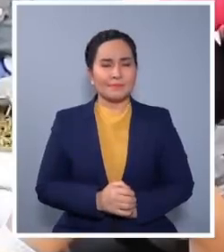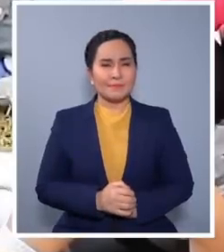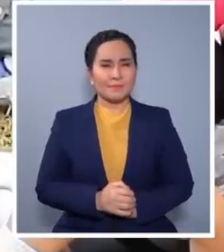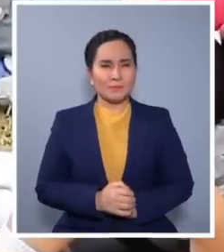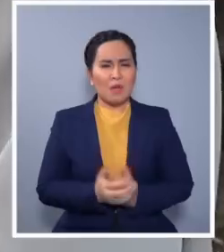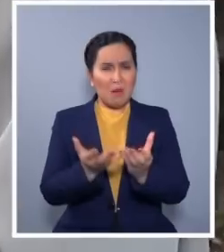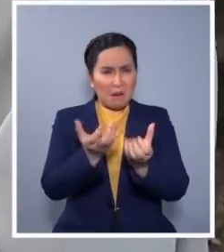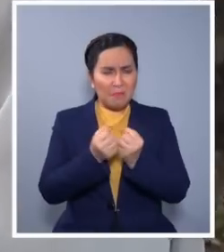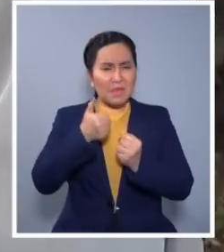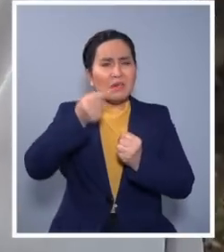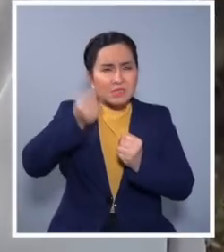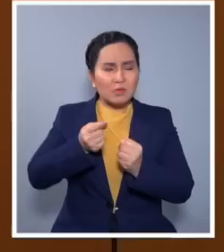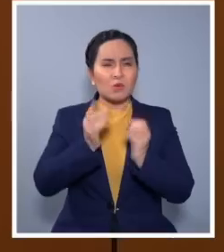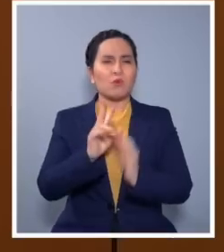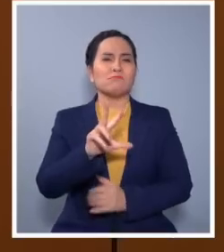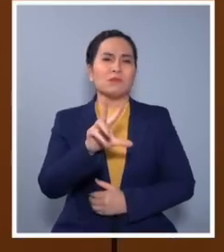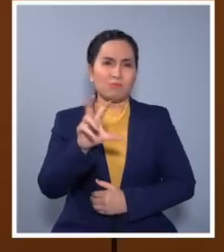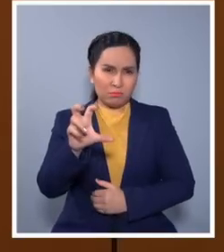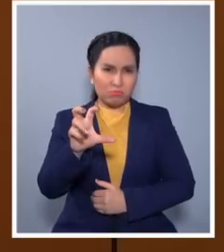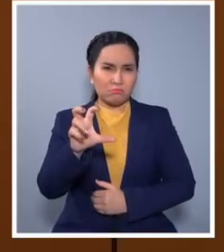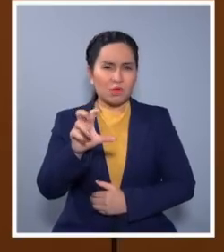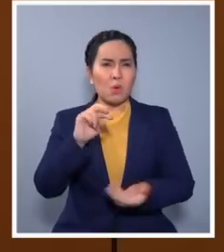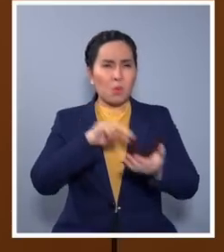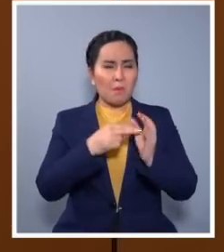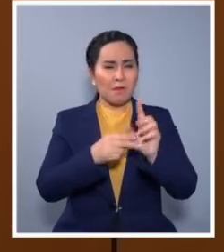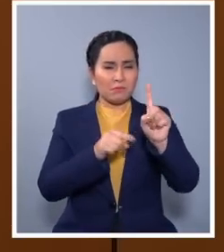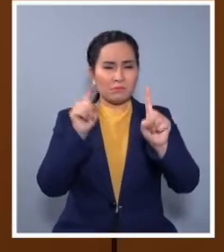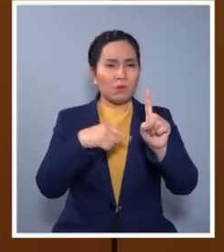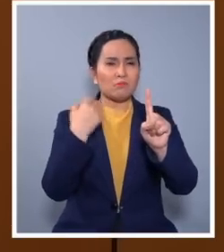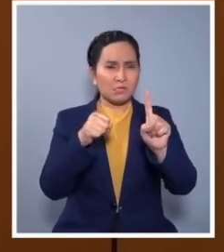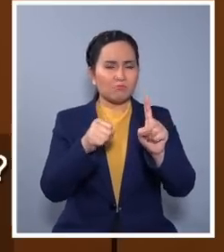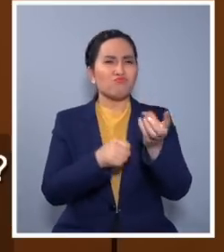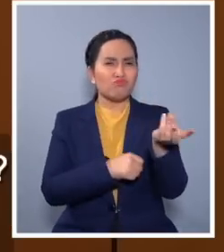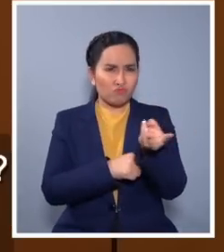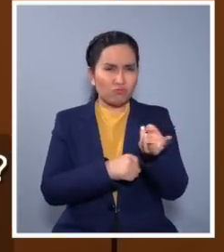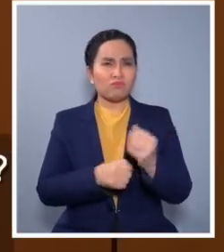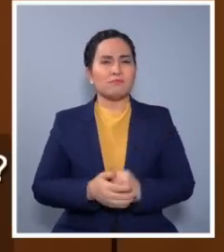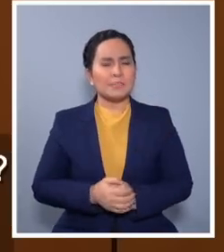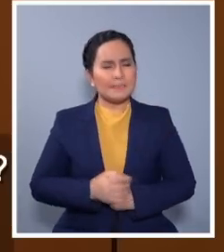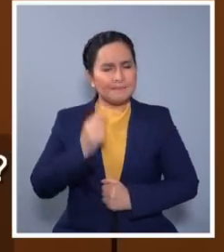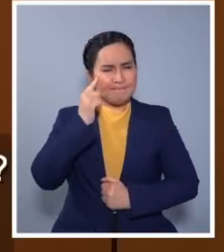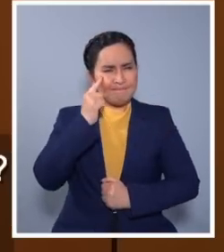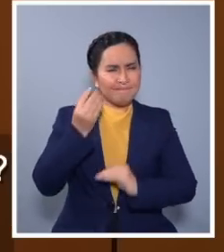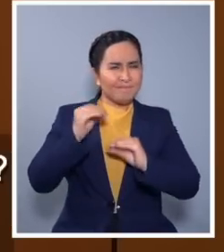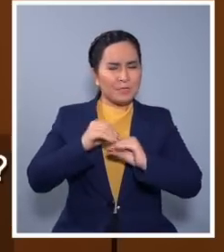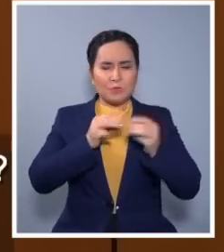แต่เรารับได้แค่300เพราะฉะนั้นมันก็1ใน10นั้นทำอย่างไร